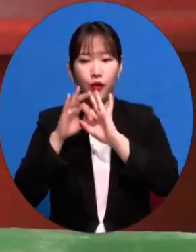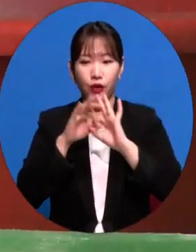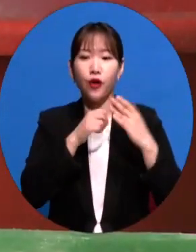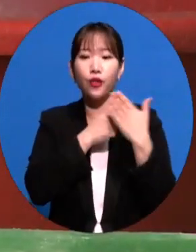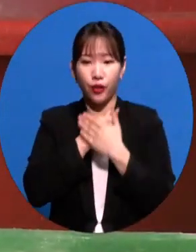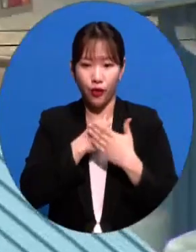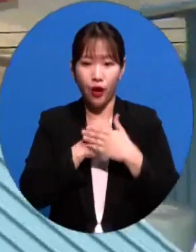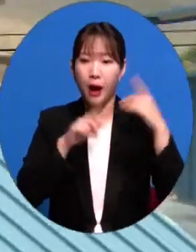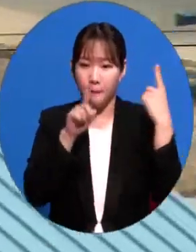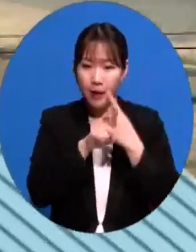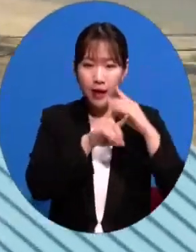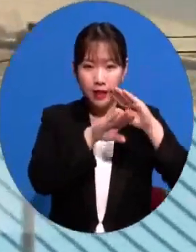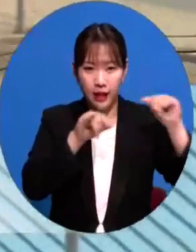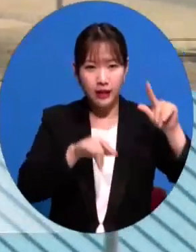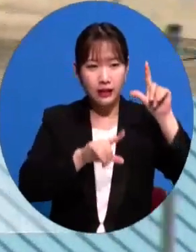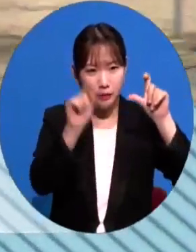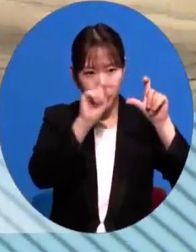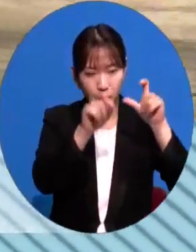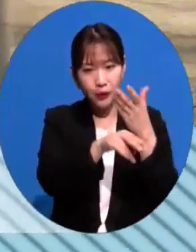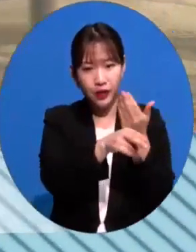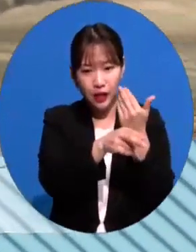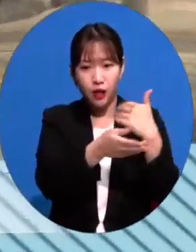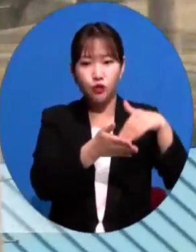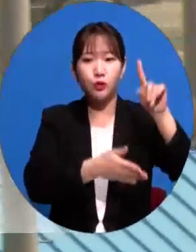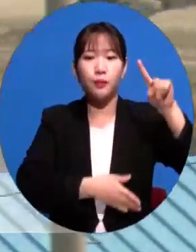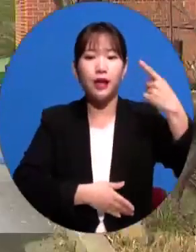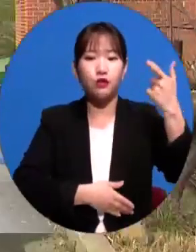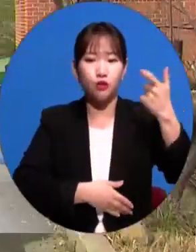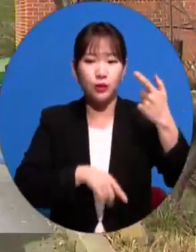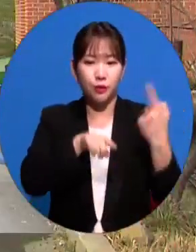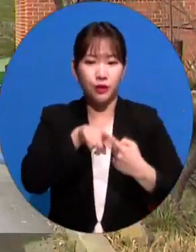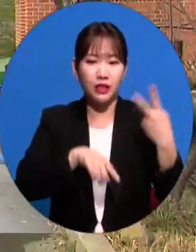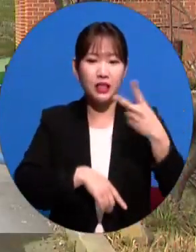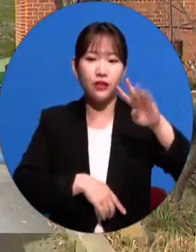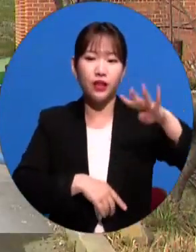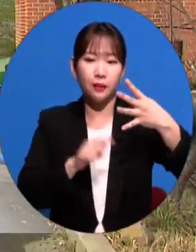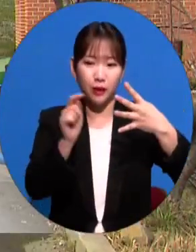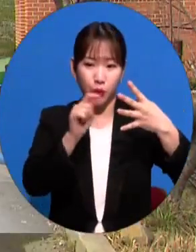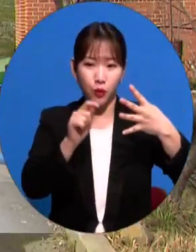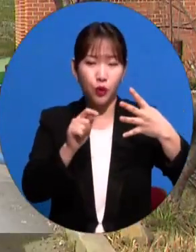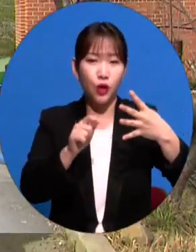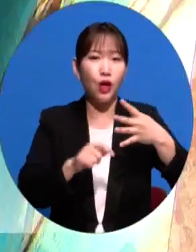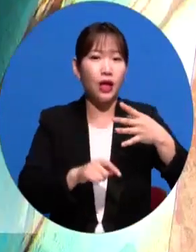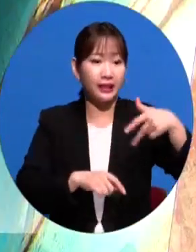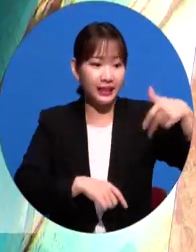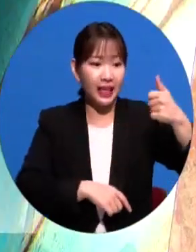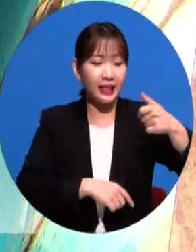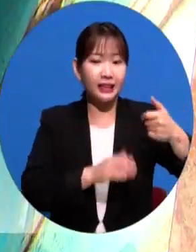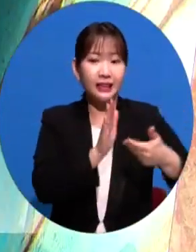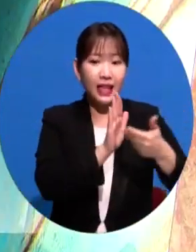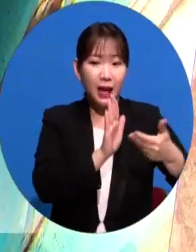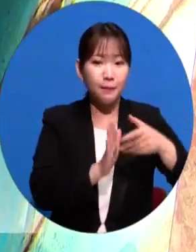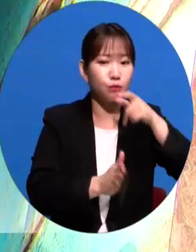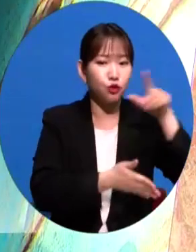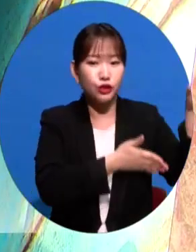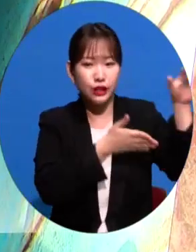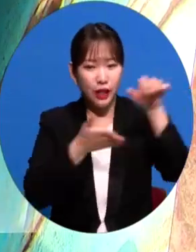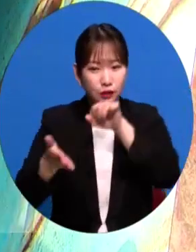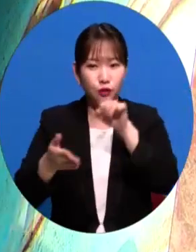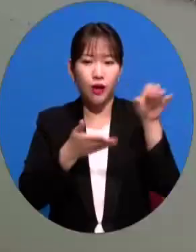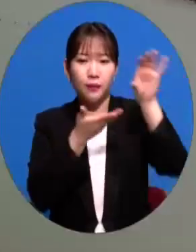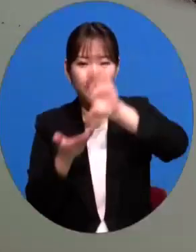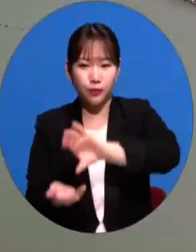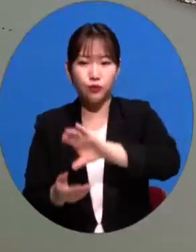덕분 매일 육지에서 15톤 트럭 160대 분량인 2400톤씩 장흥댐 물을 실어 정수장에 공급하고